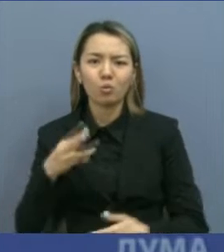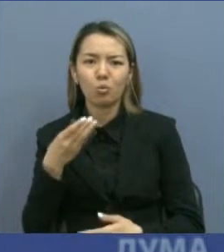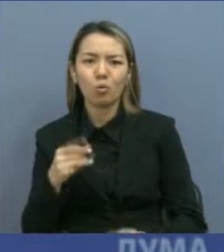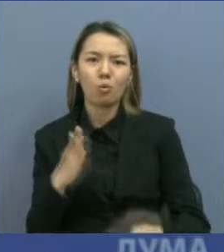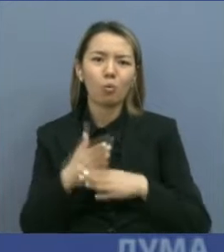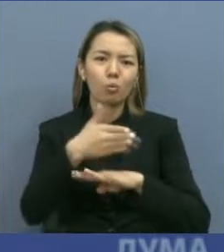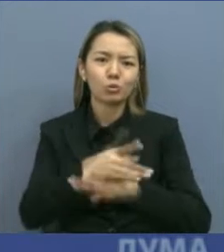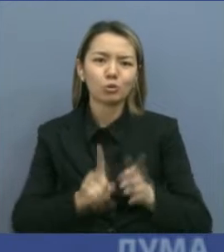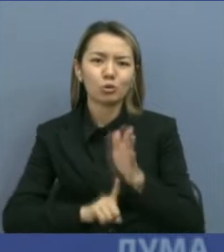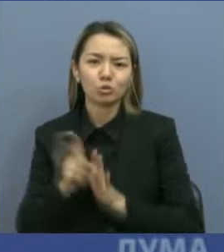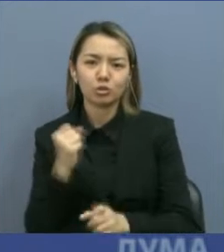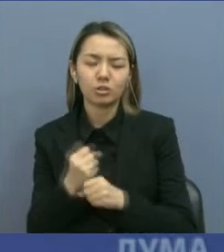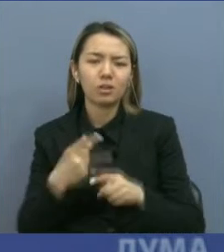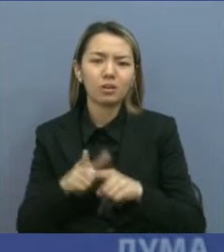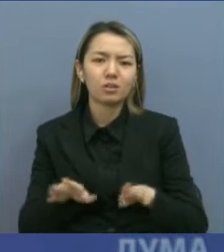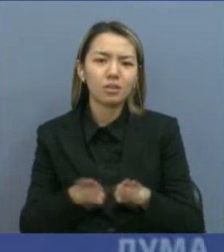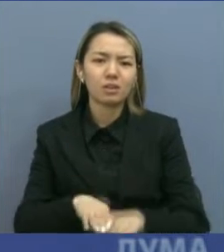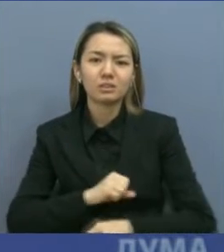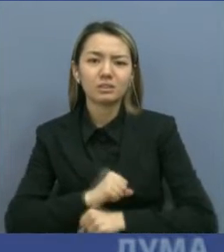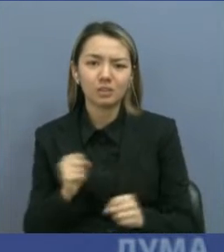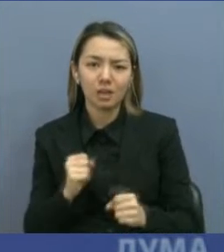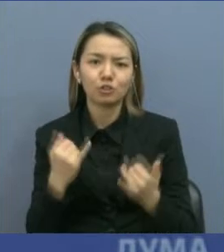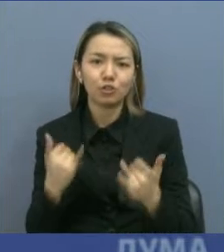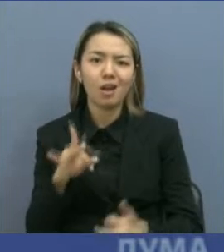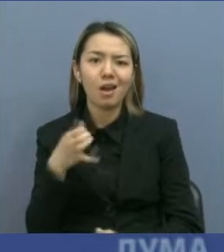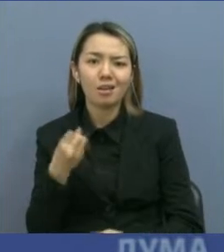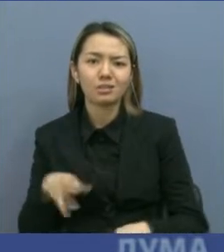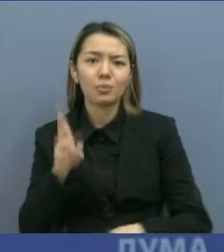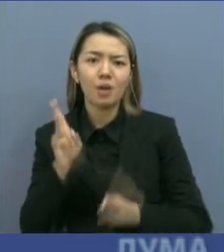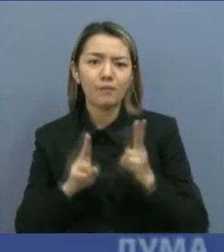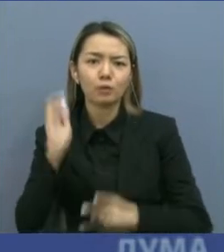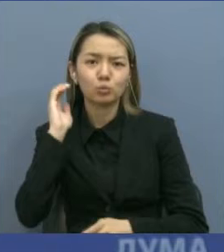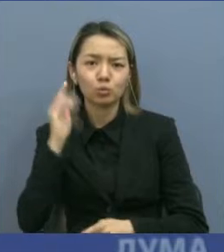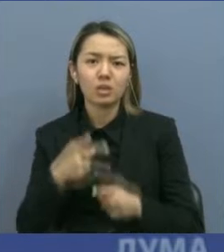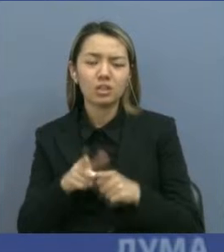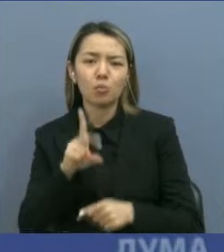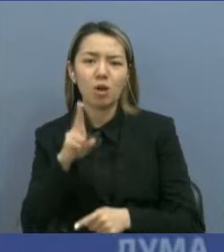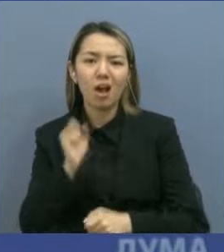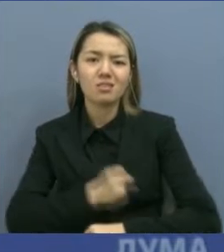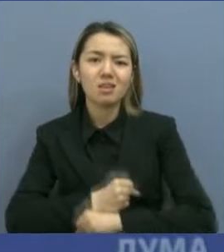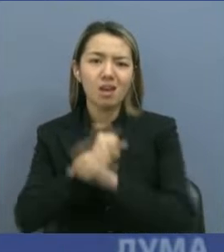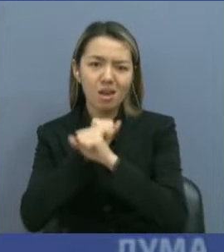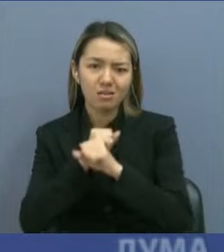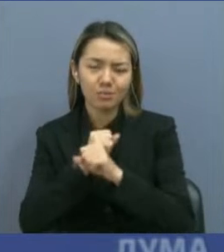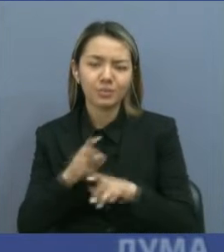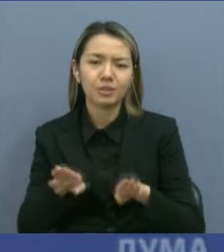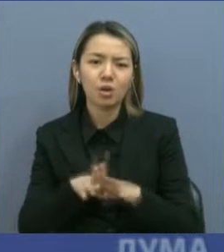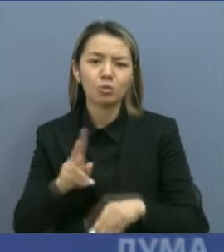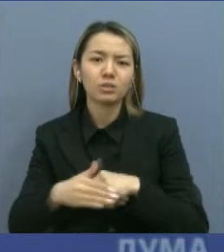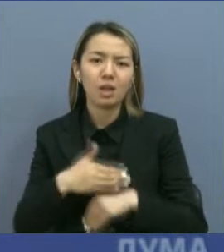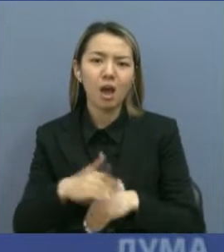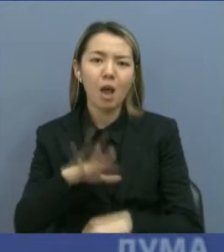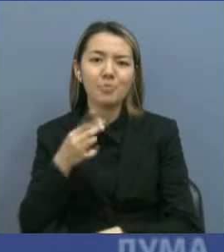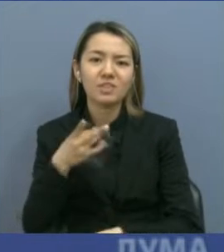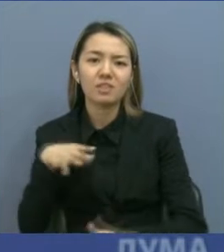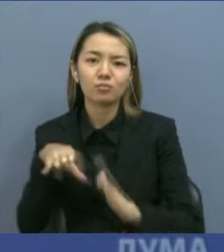баруды жалғастырды. Сондықтан осындай қадамға бардық. Карантин тәртібін сақтамау терроризмге баланады. Бұл бап бойынша жазаланғандар